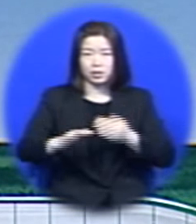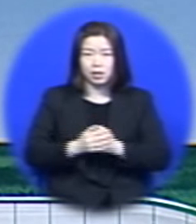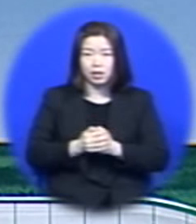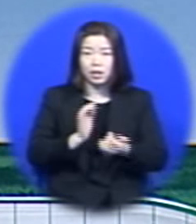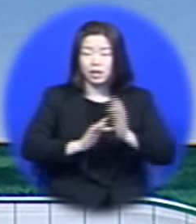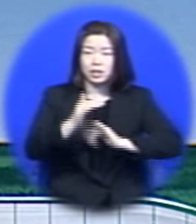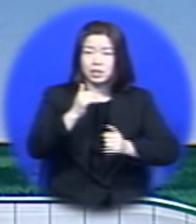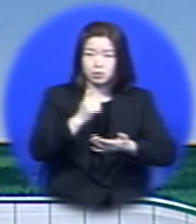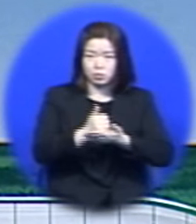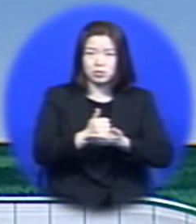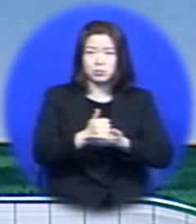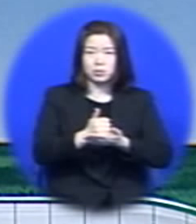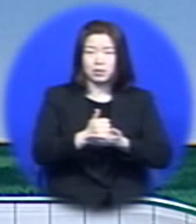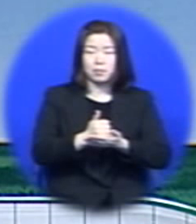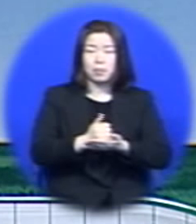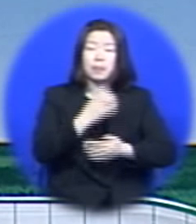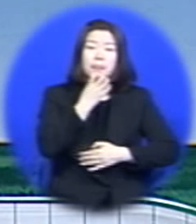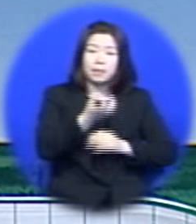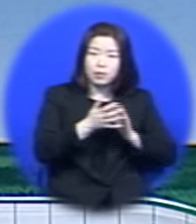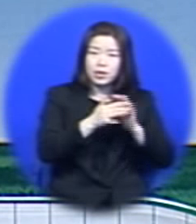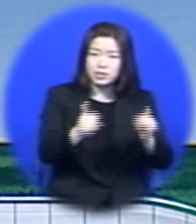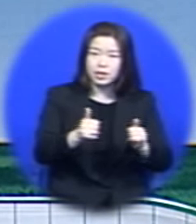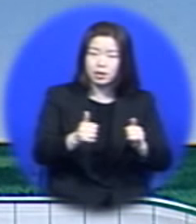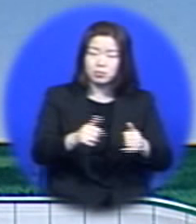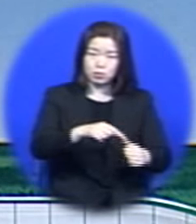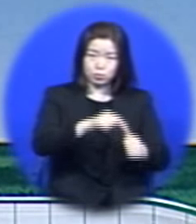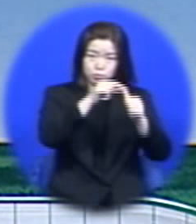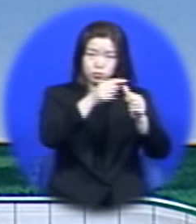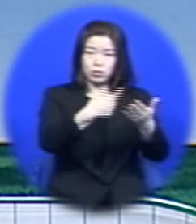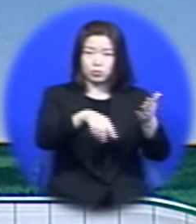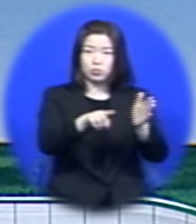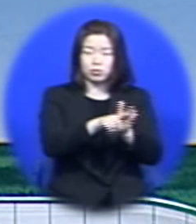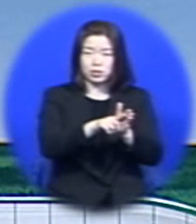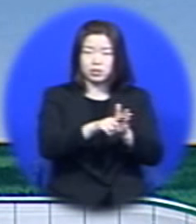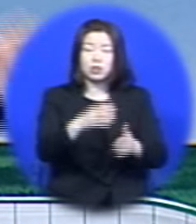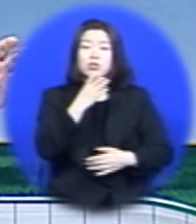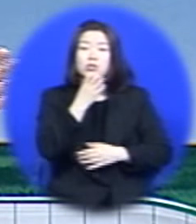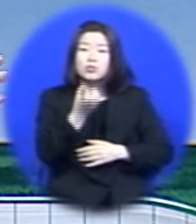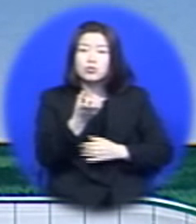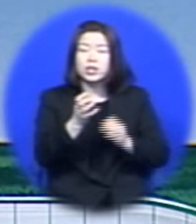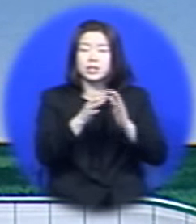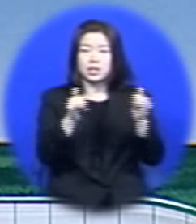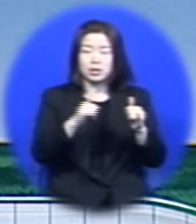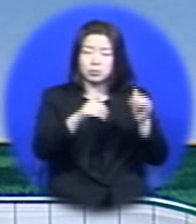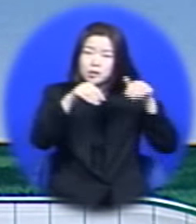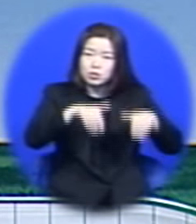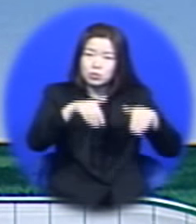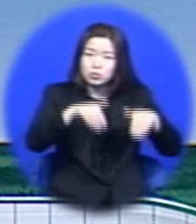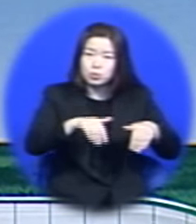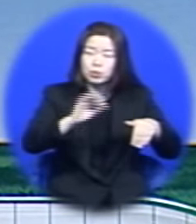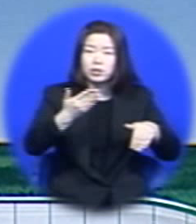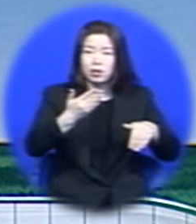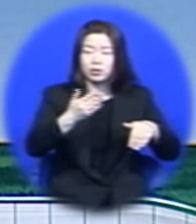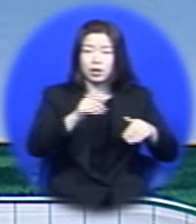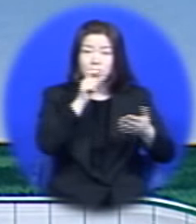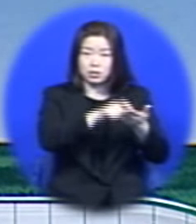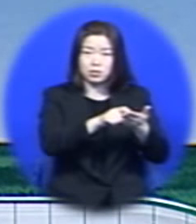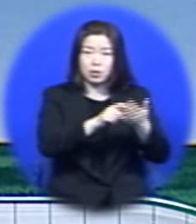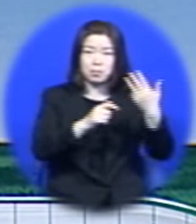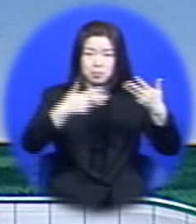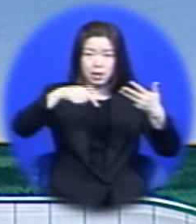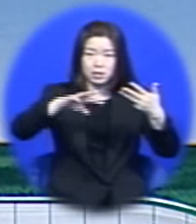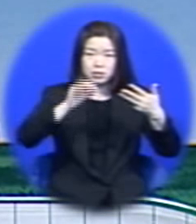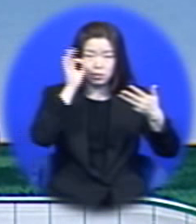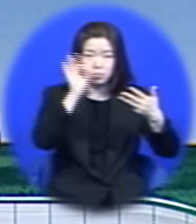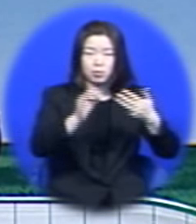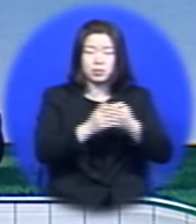예수님은 유대인들을 구원하려고 유대인들의 종이 되셨다고 그랬습니다. 8절에 보면